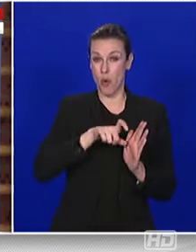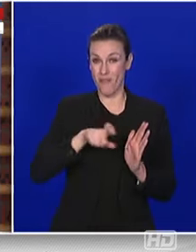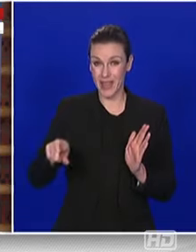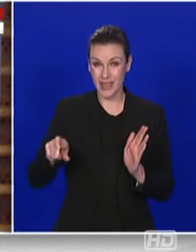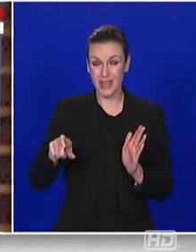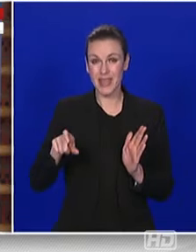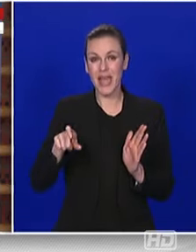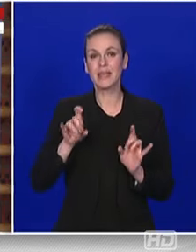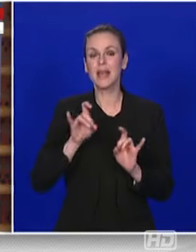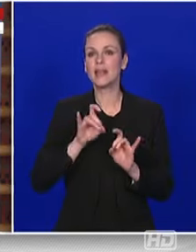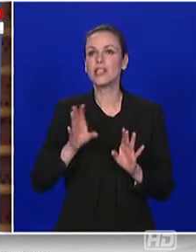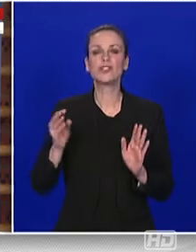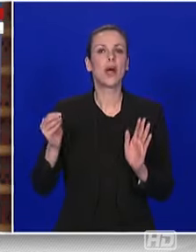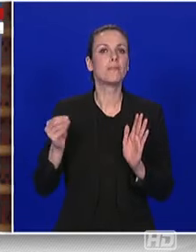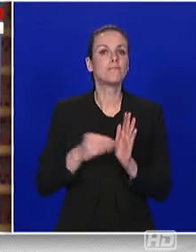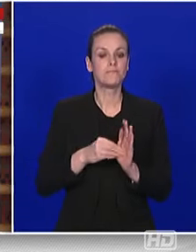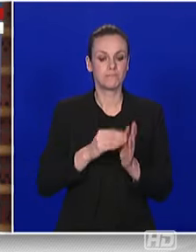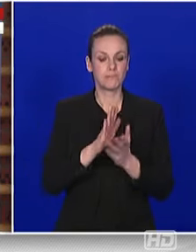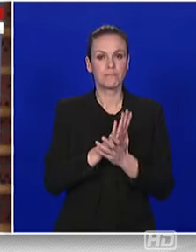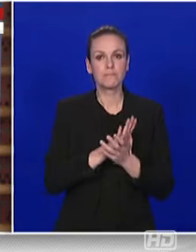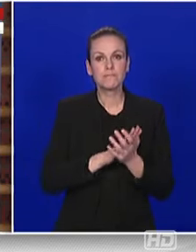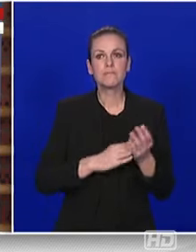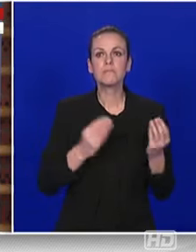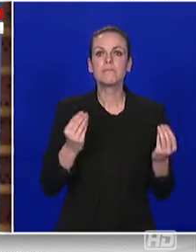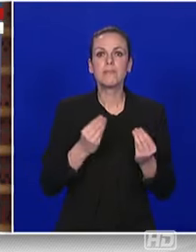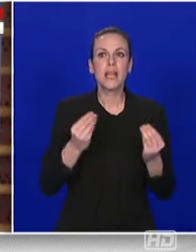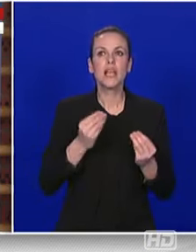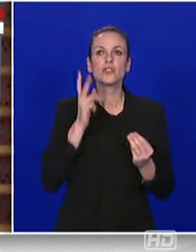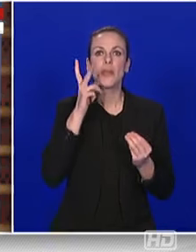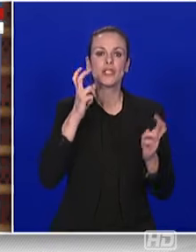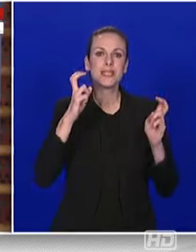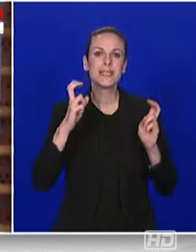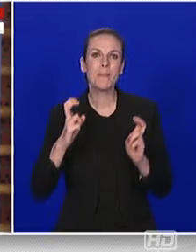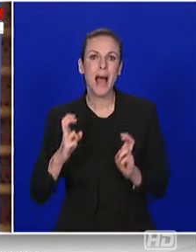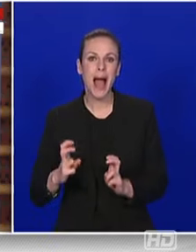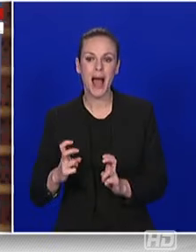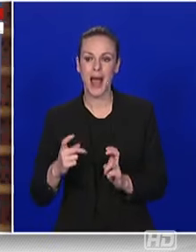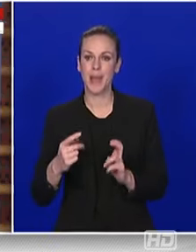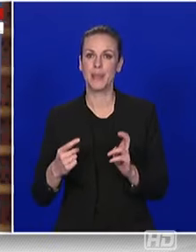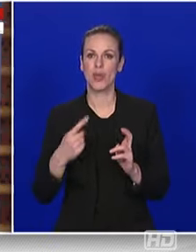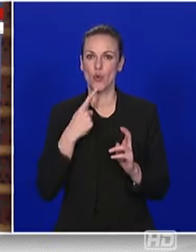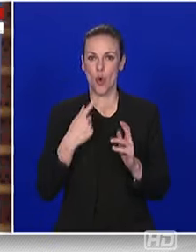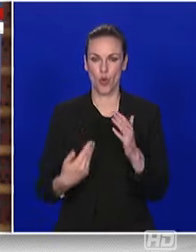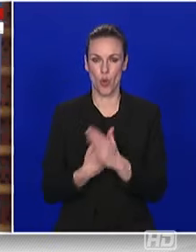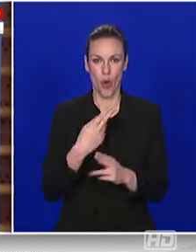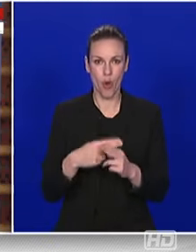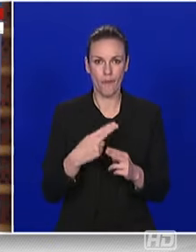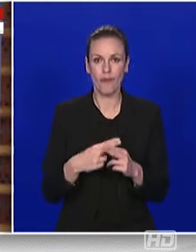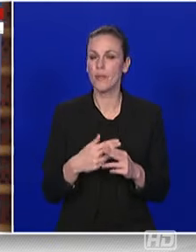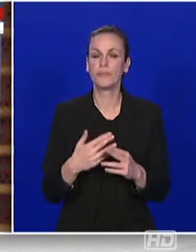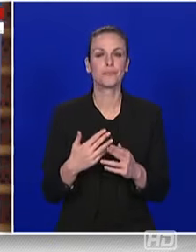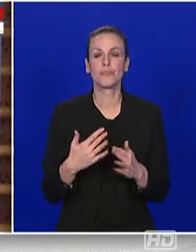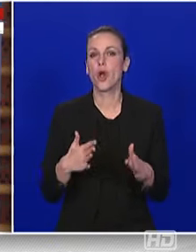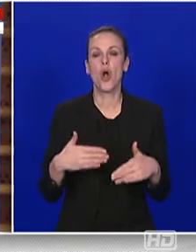budemo bilježili početak nekog trenda smanjenja novozaraženih, onda